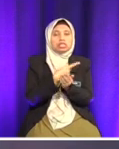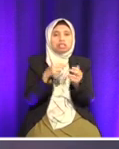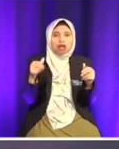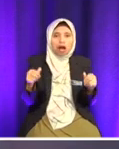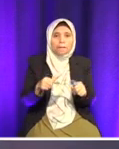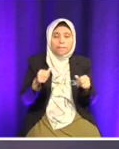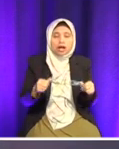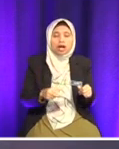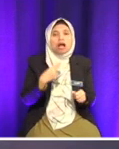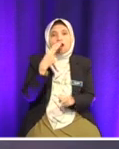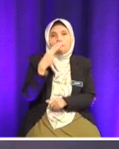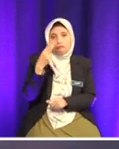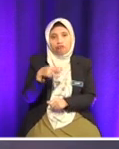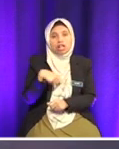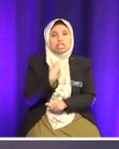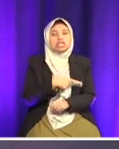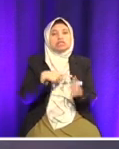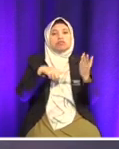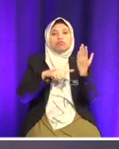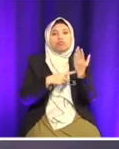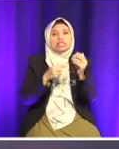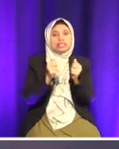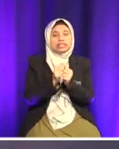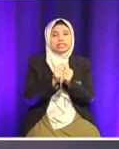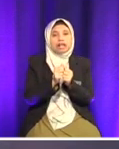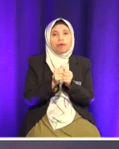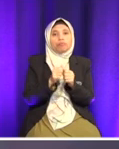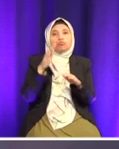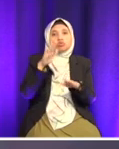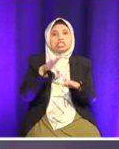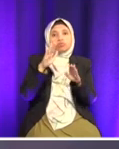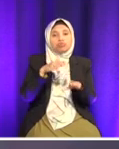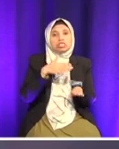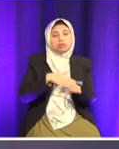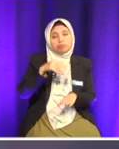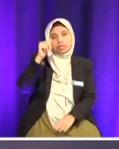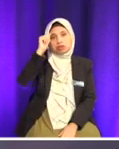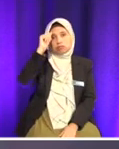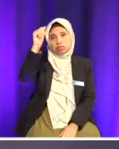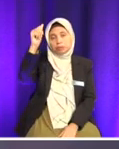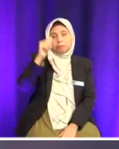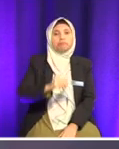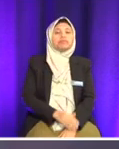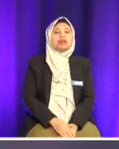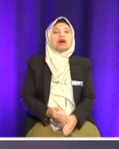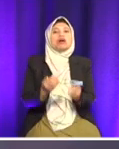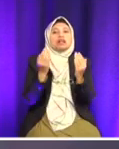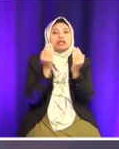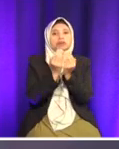kita hafal dengan doa ini kita mulaikan dengan shalawat puji-pujian dulu lah pada Allah Subhanahu Wa Ta'ala